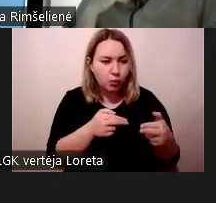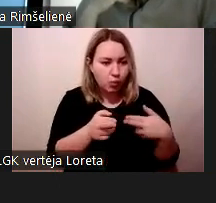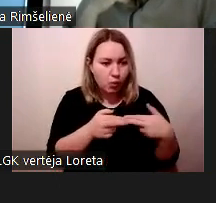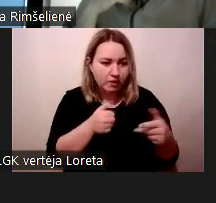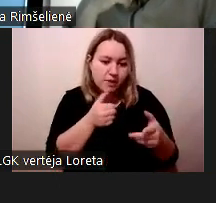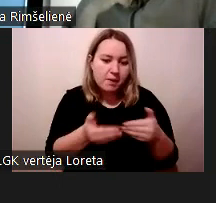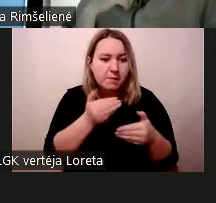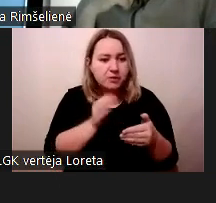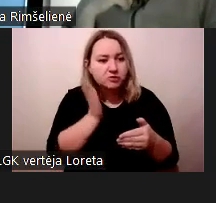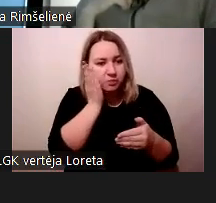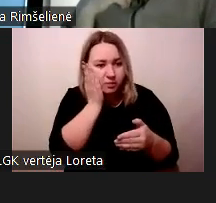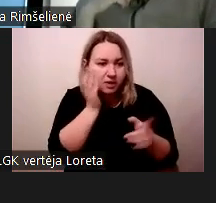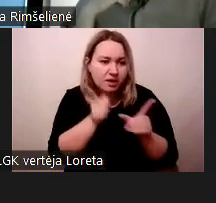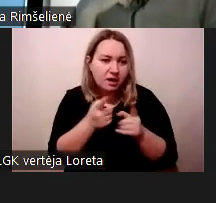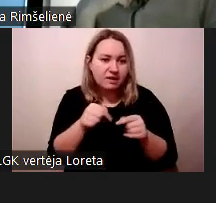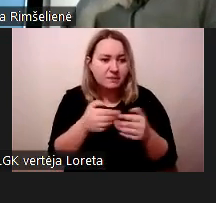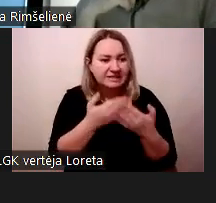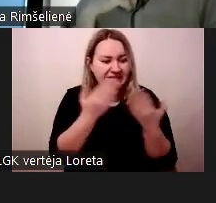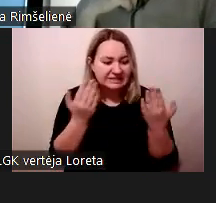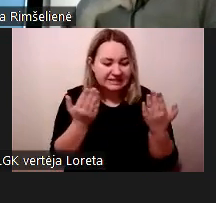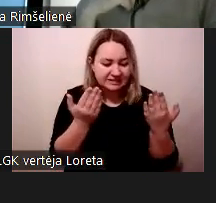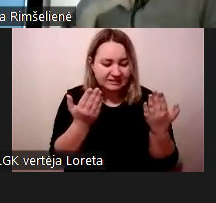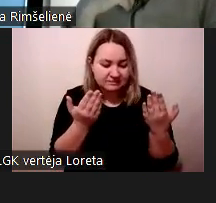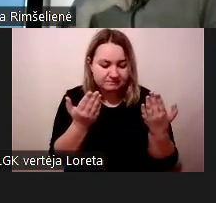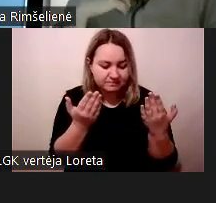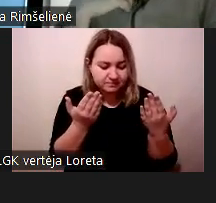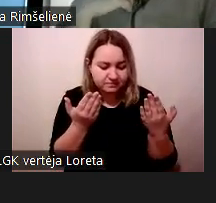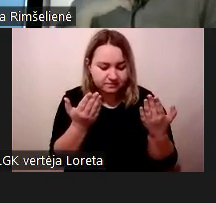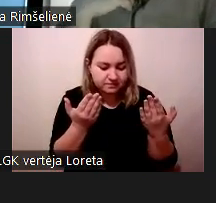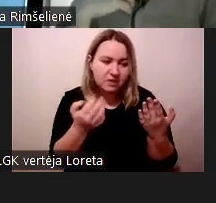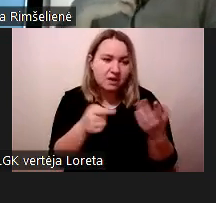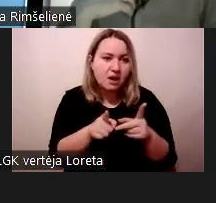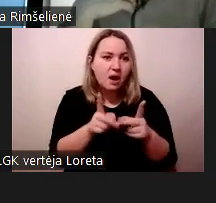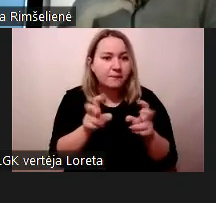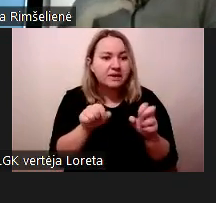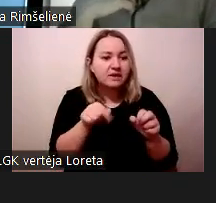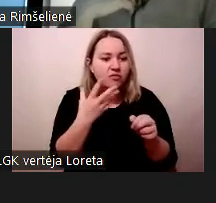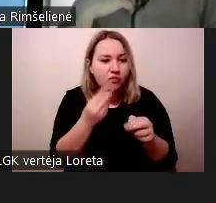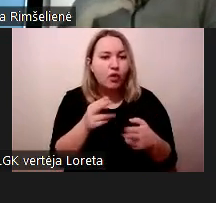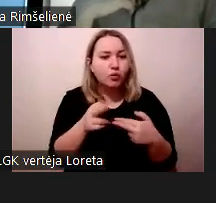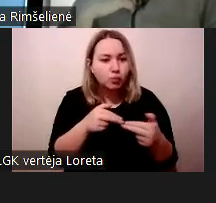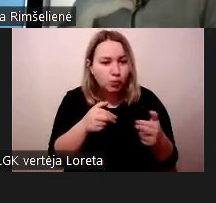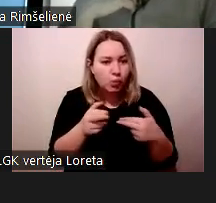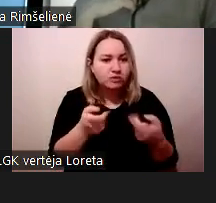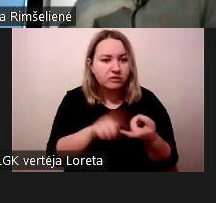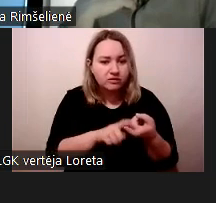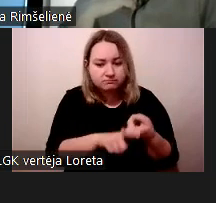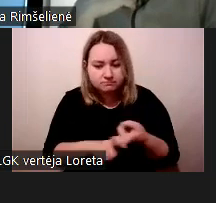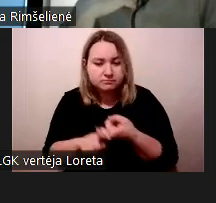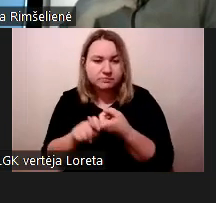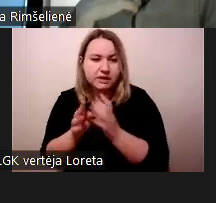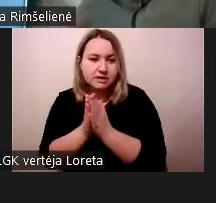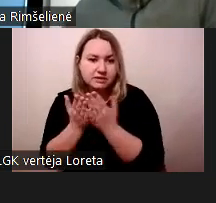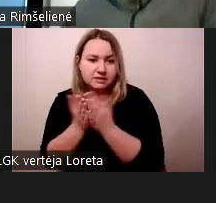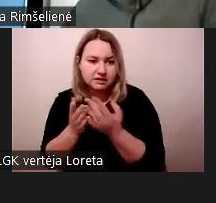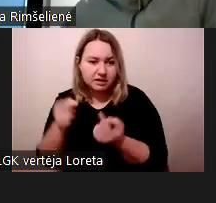miegą dažniausiai skaito, dienos metu ten irgi, reiškia, ta nuotaika, kokia yra, atitinka tą knygą.